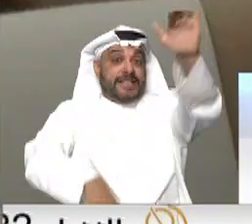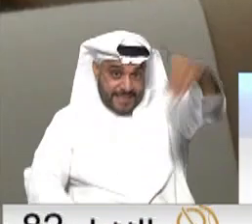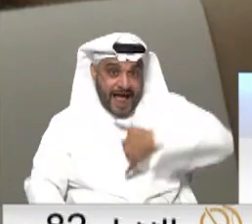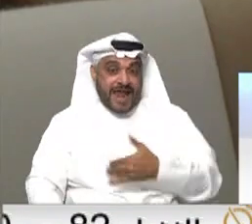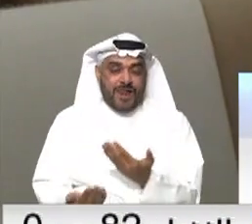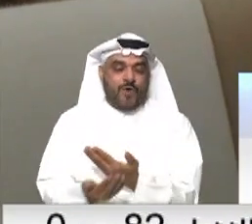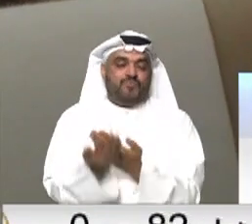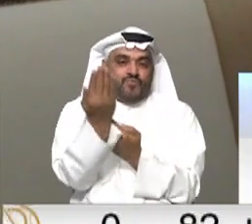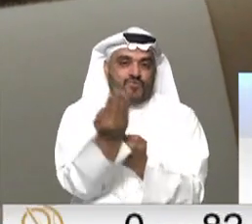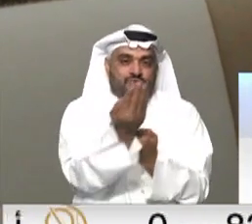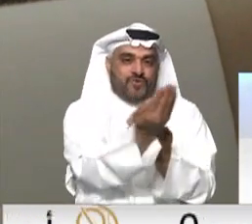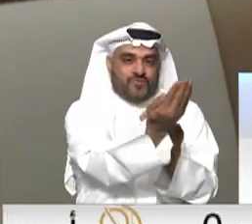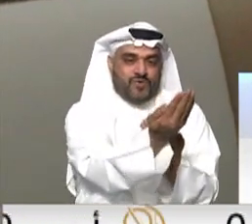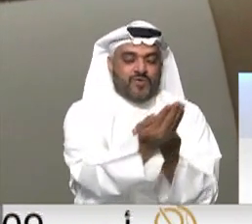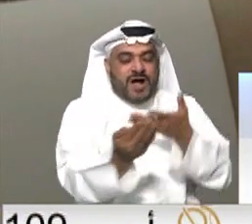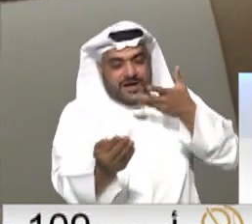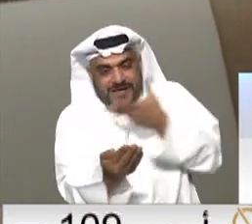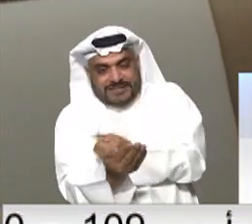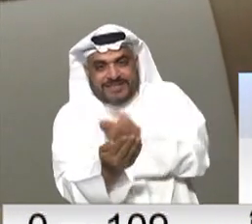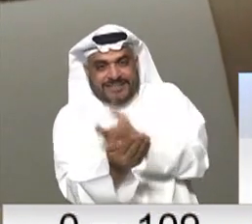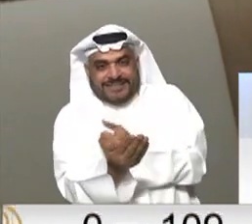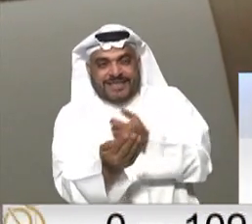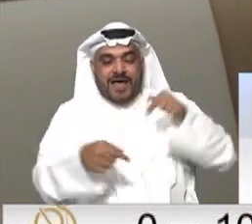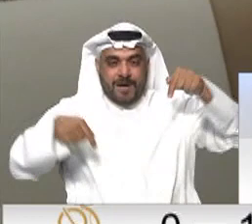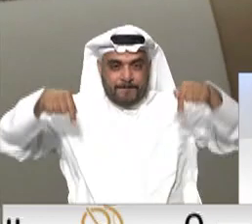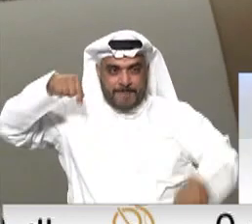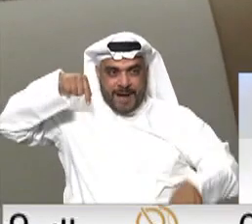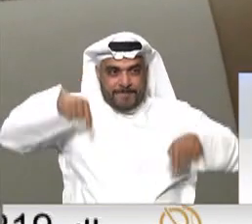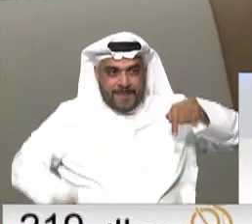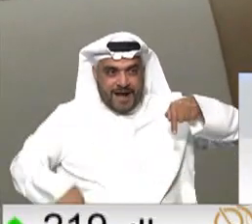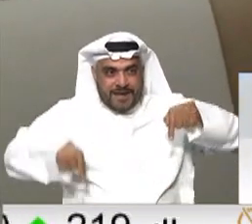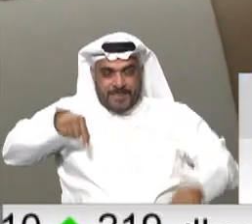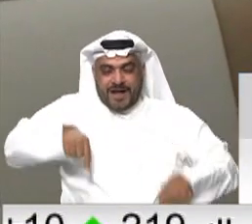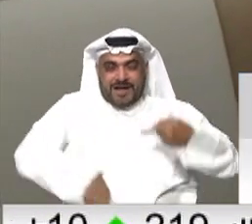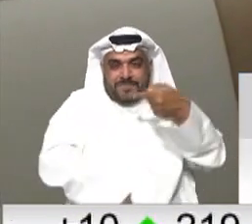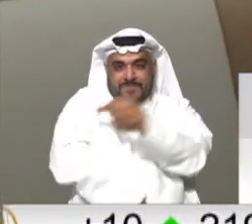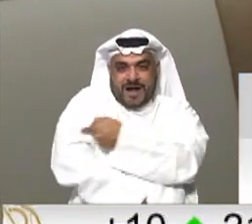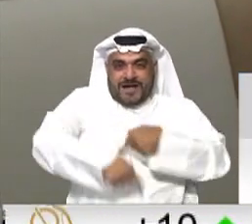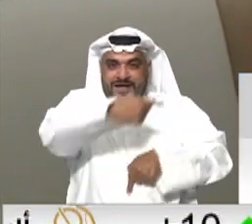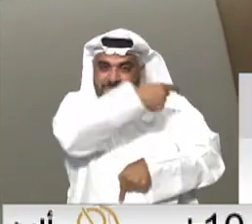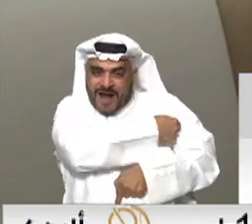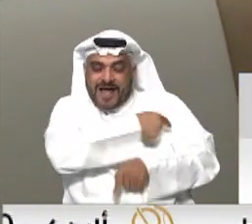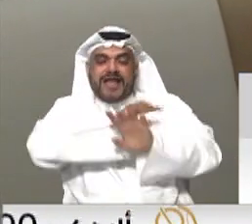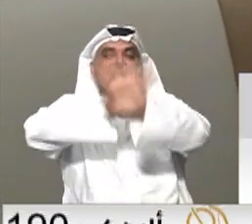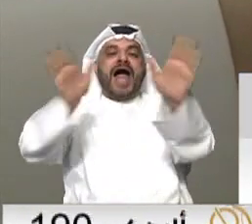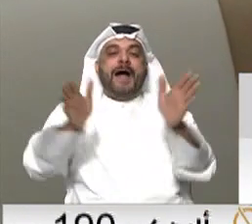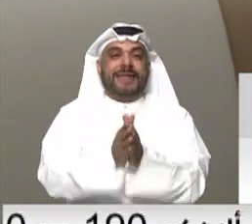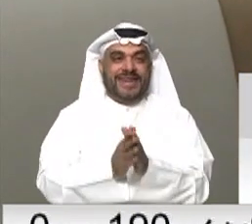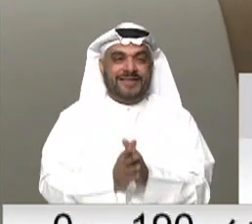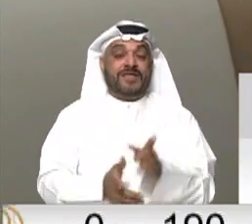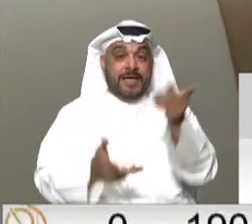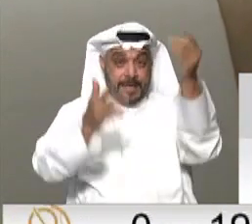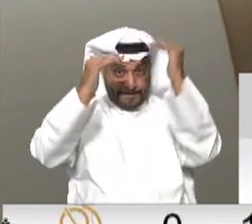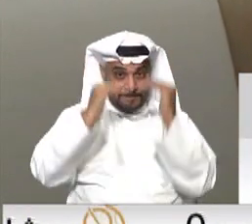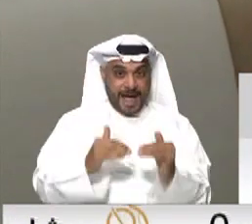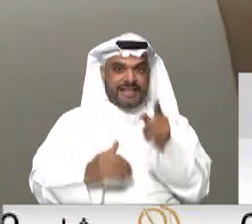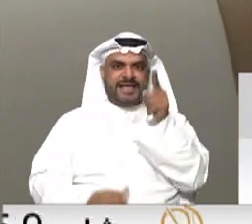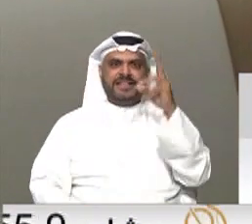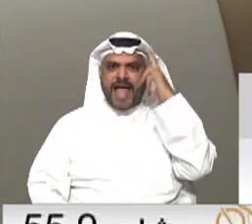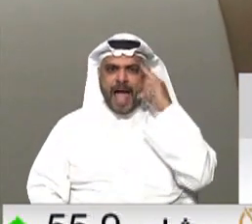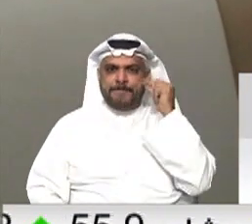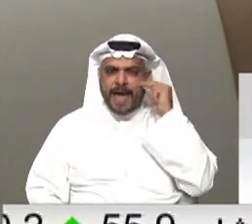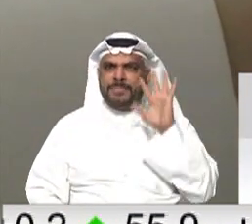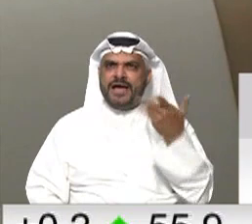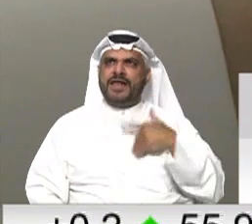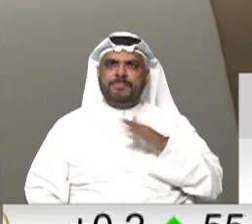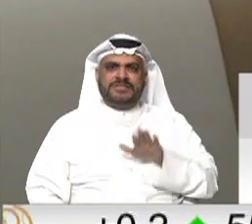الجاي. في الأمس القريب تم إضافة خدمة تقديم طلب العلاج بالخارج عبر تطبيق سهل، بعد